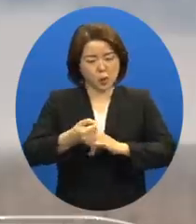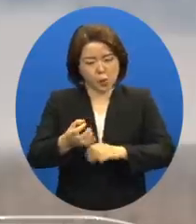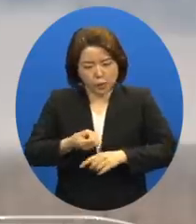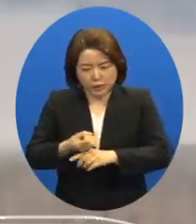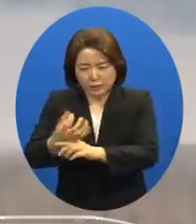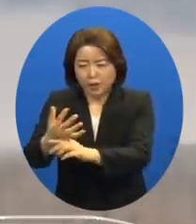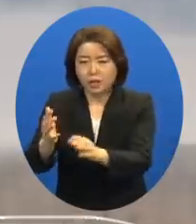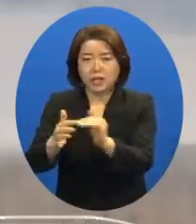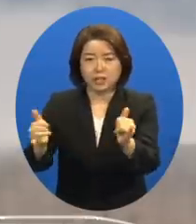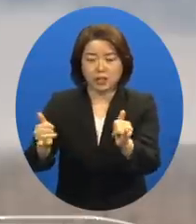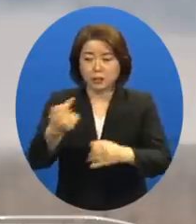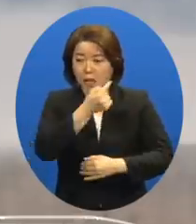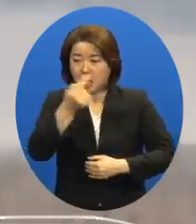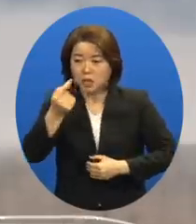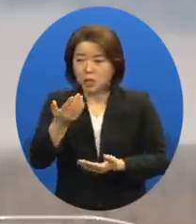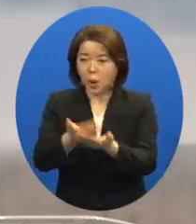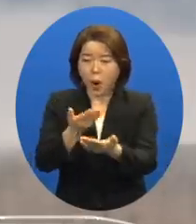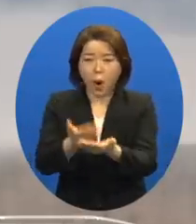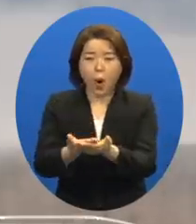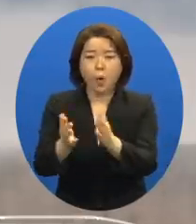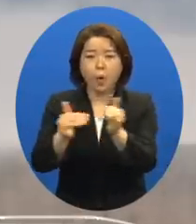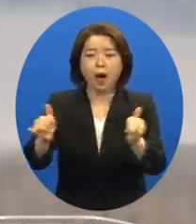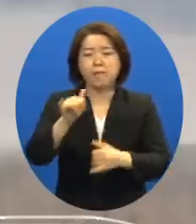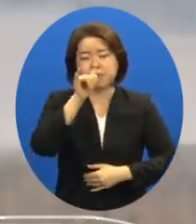사람이, 증거해줄 사람이 필요합니다.